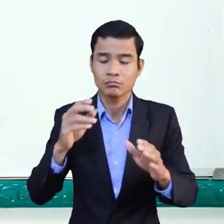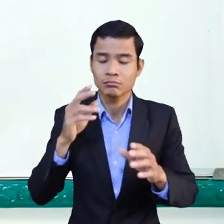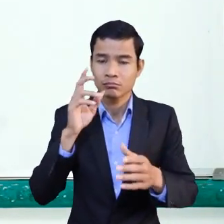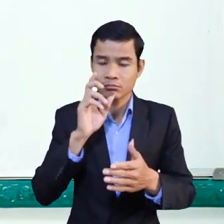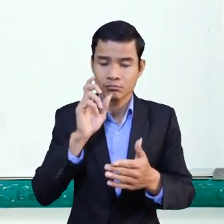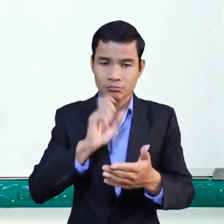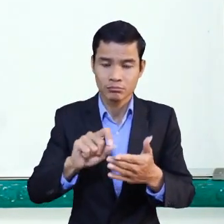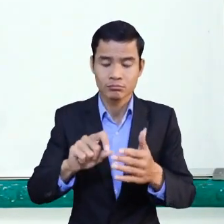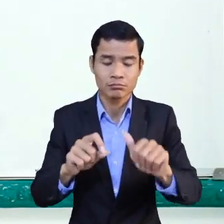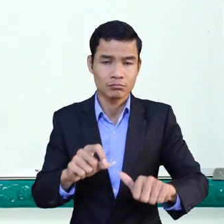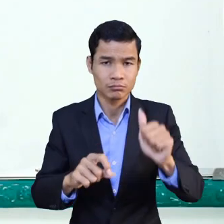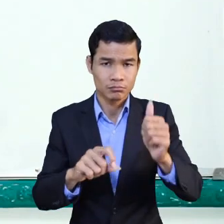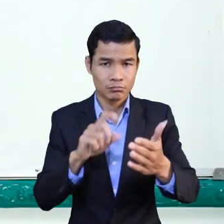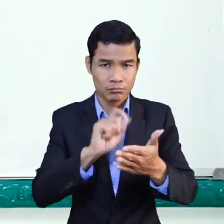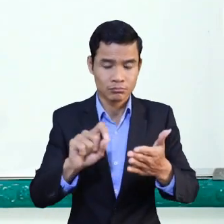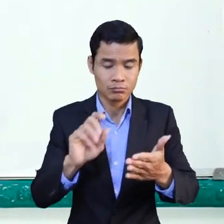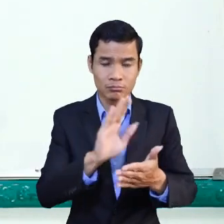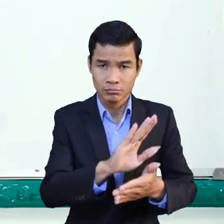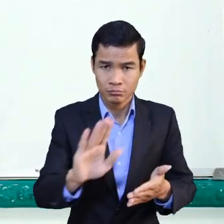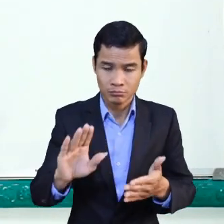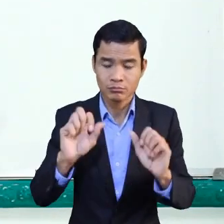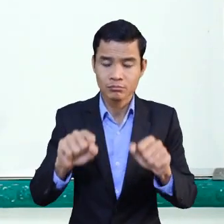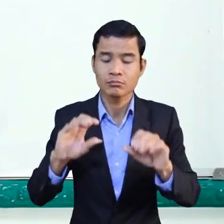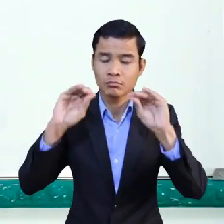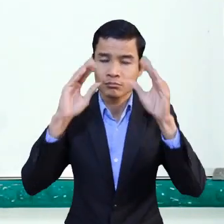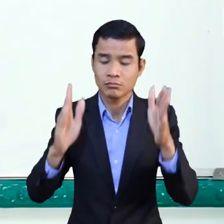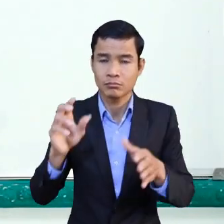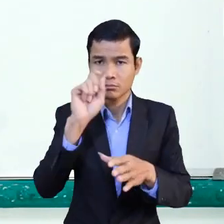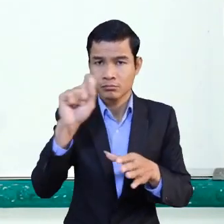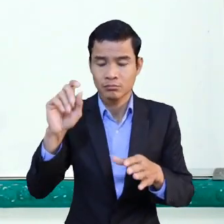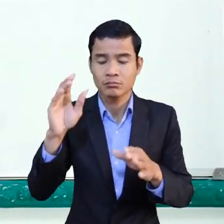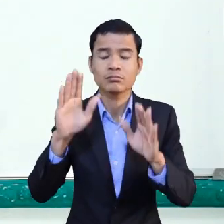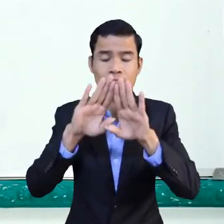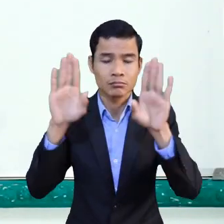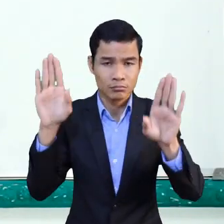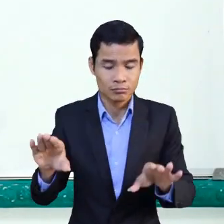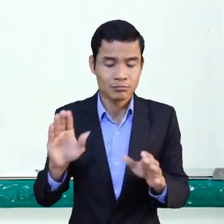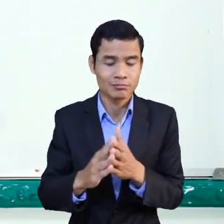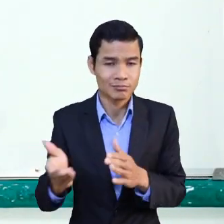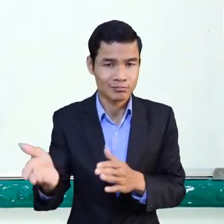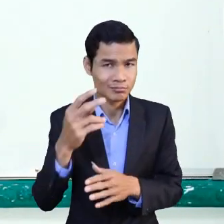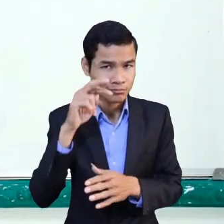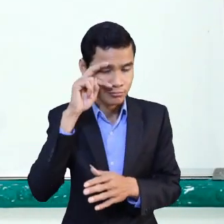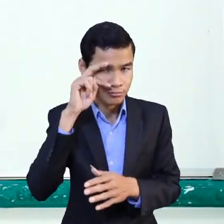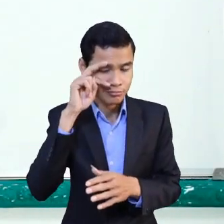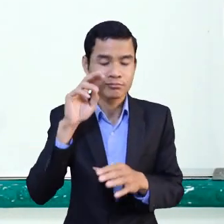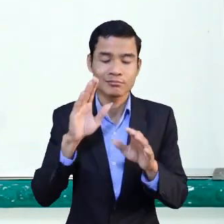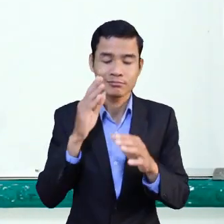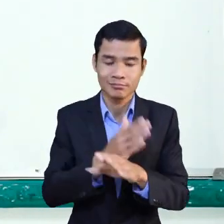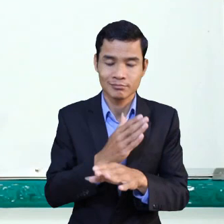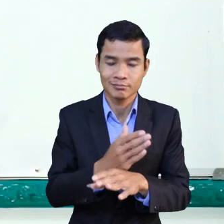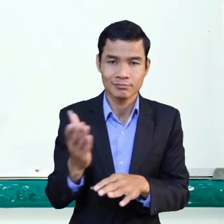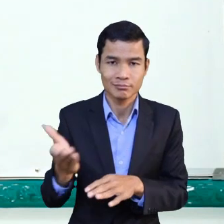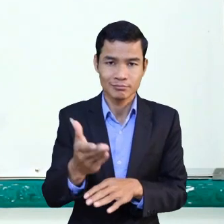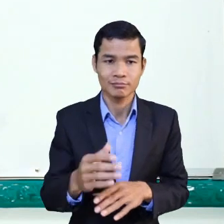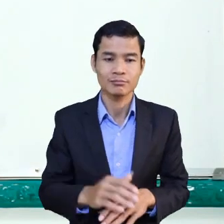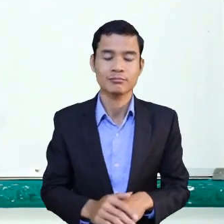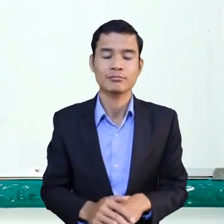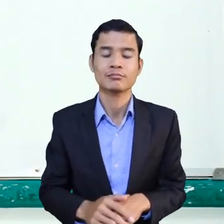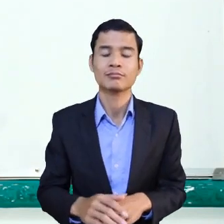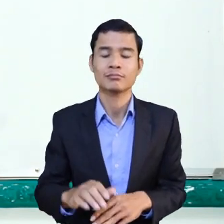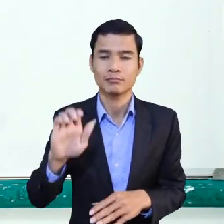នៅលើក្តារខៀនអញ្ចឹងយើងសរសេរឲ្យស្មើគ្នាកូនណាអញ្ចឹងកូនអត់លួចមើលក្តារខៀនទេណាចា